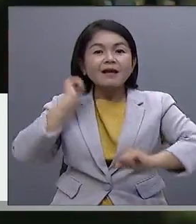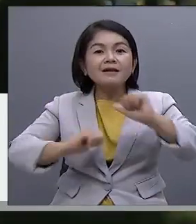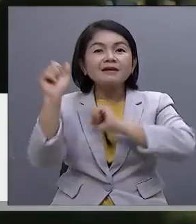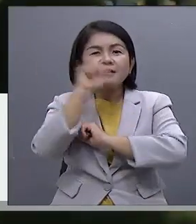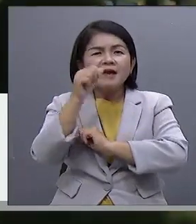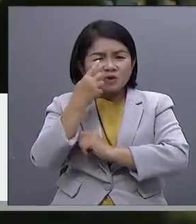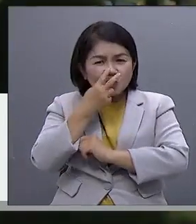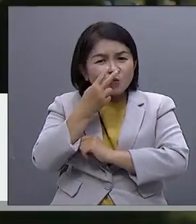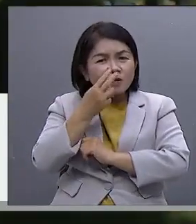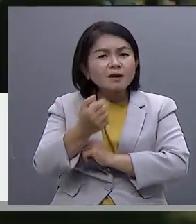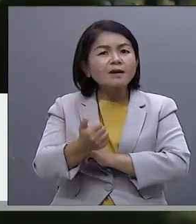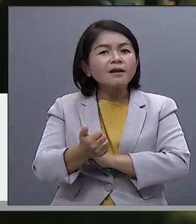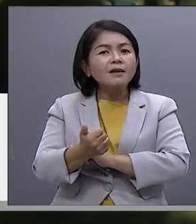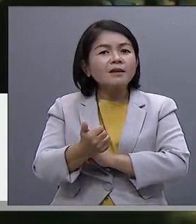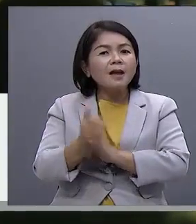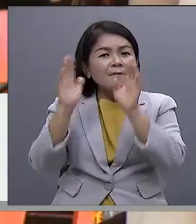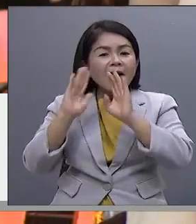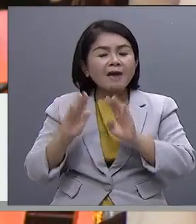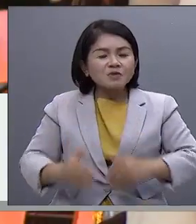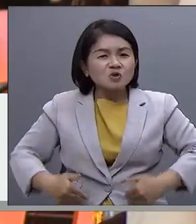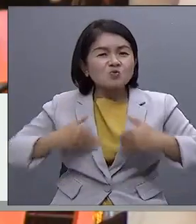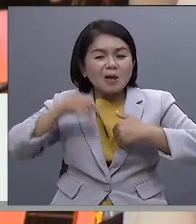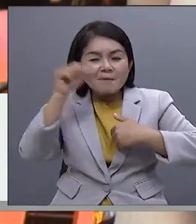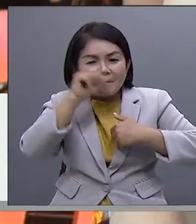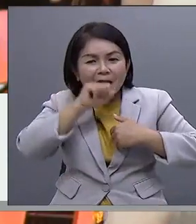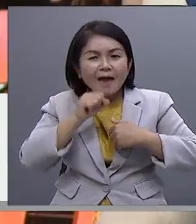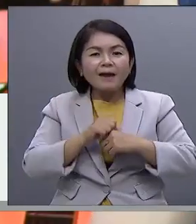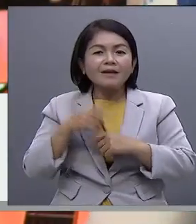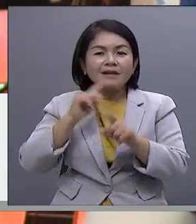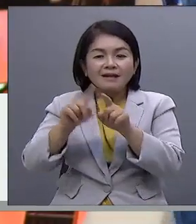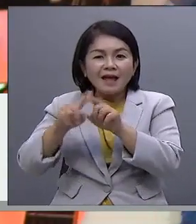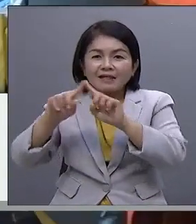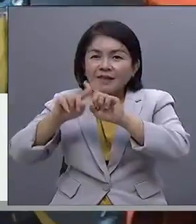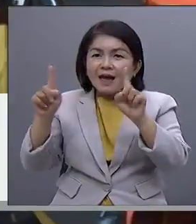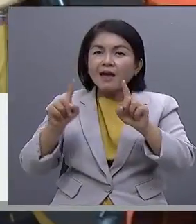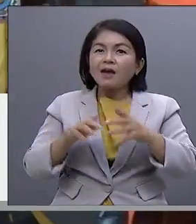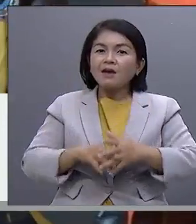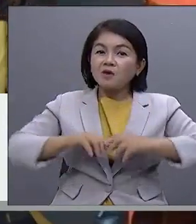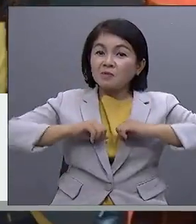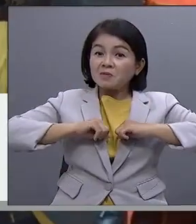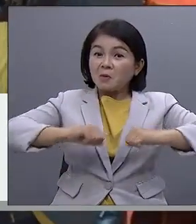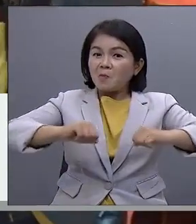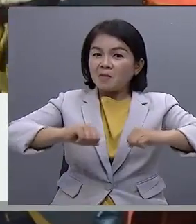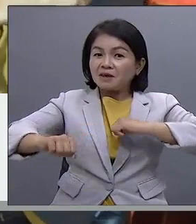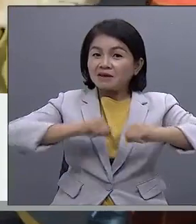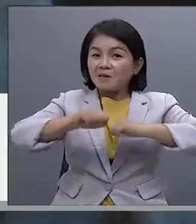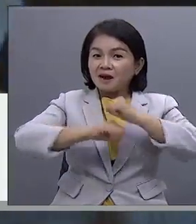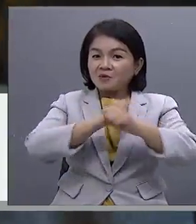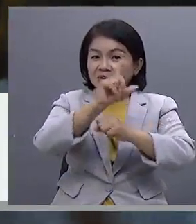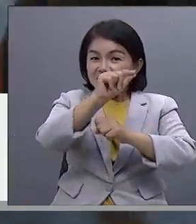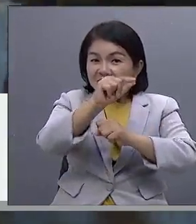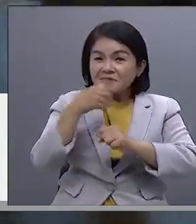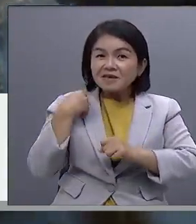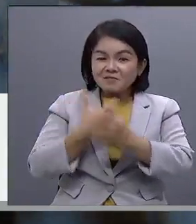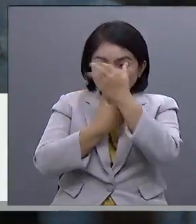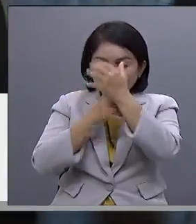ฟนคลับที่มาในงานวันนี้ไม่ได้มีแต่สายเพื่อชีวิตรุ่นใหญ่ตามวัยของวงเท่านั้นแต่ว่ายังมีหนุ่มสาวเจนซีวัยเพียง20ต้นๆค่ะ